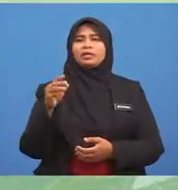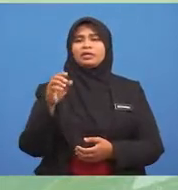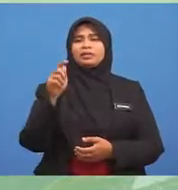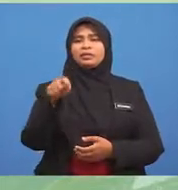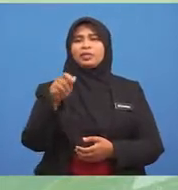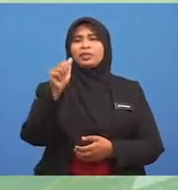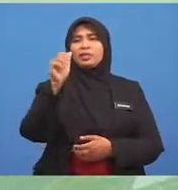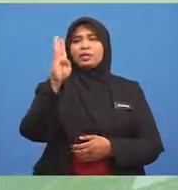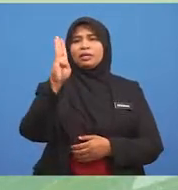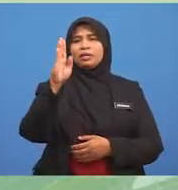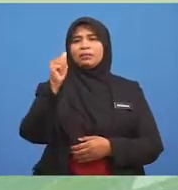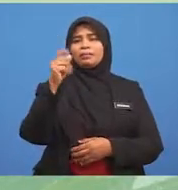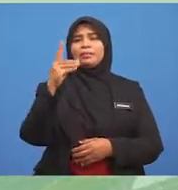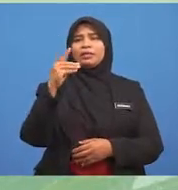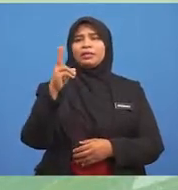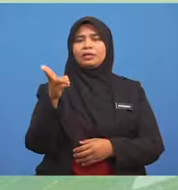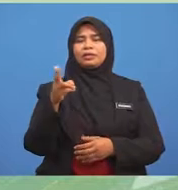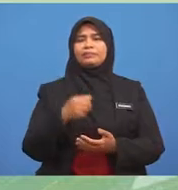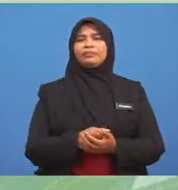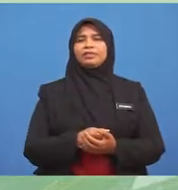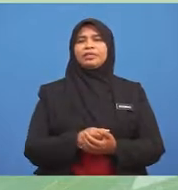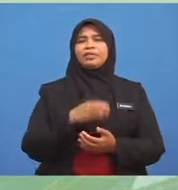Perkara-perkara sunat ab'ad. C.